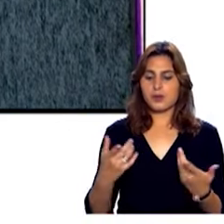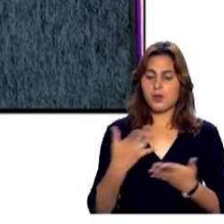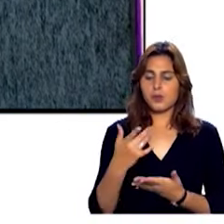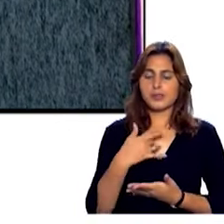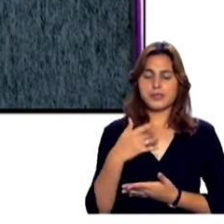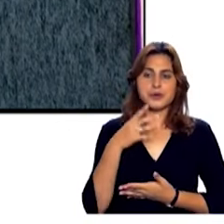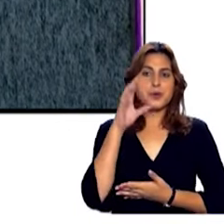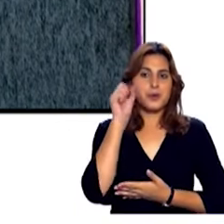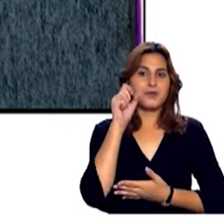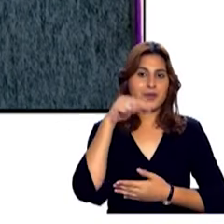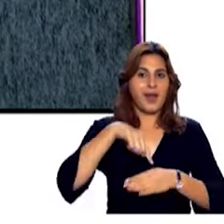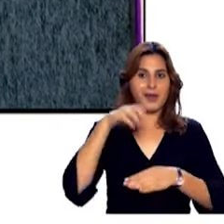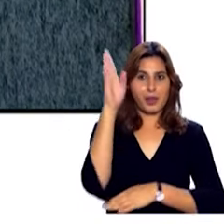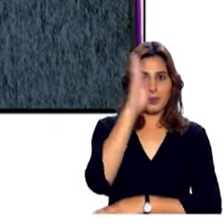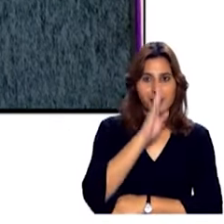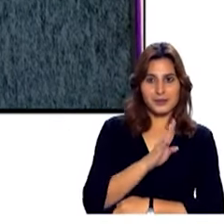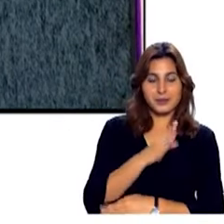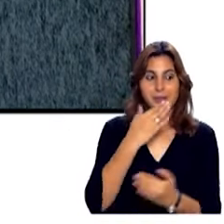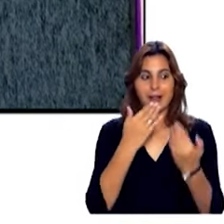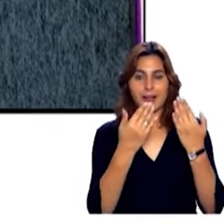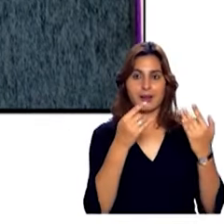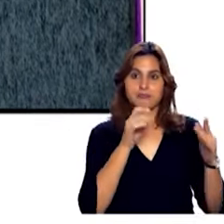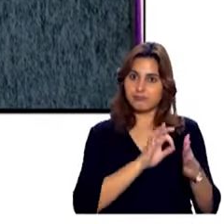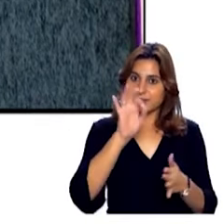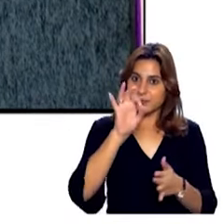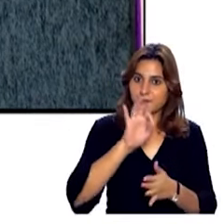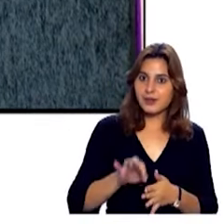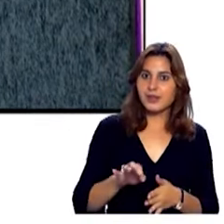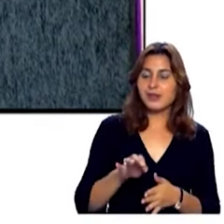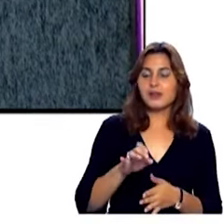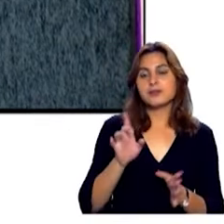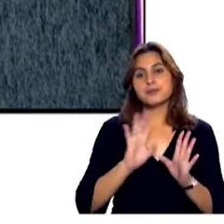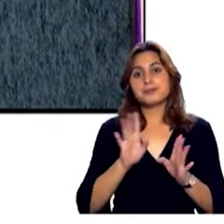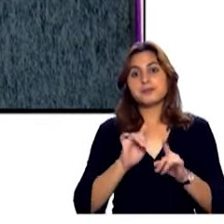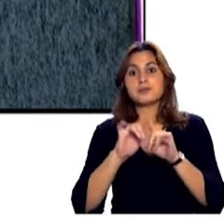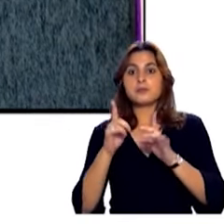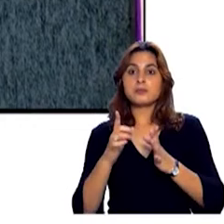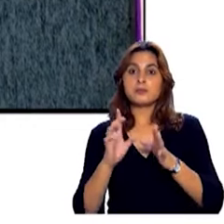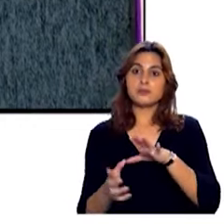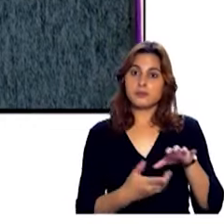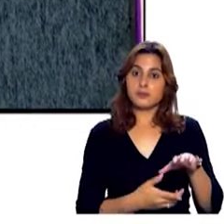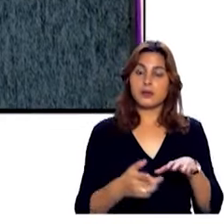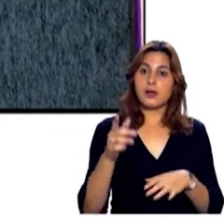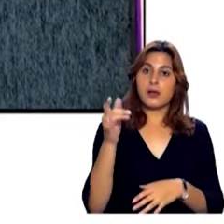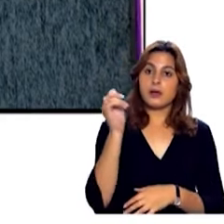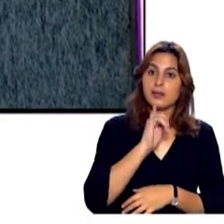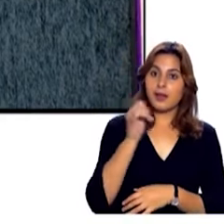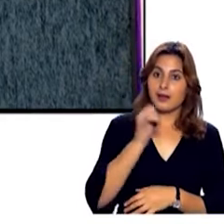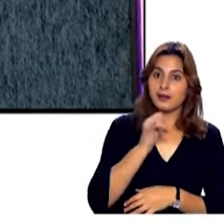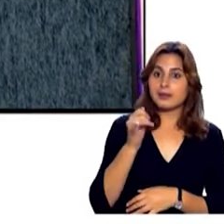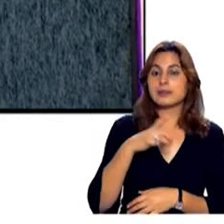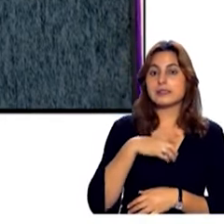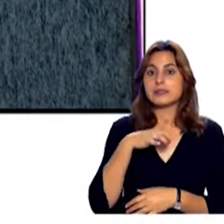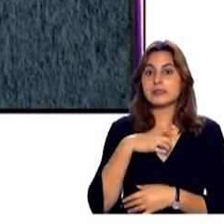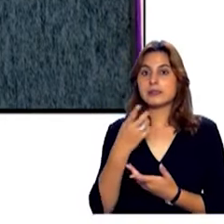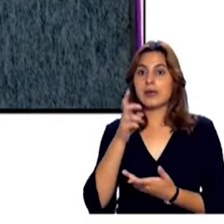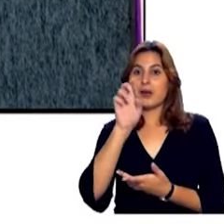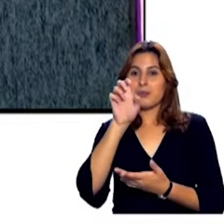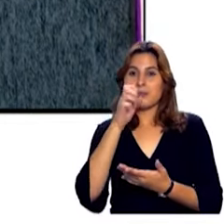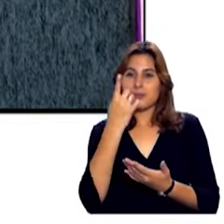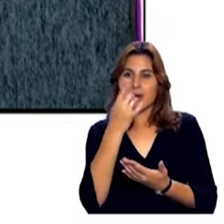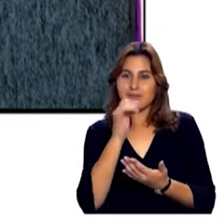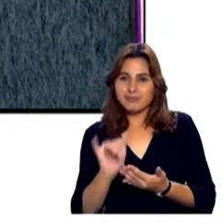teniamo presente che la popolazione italiana meno di un quin Della popolazione brasiliana I